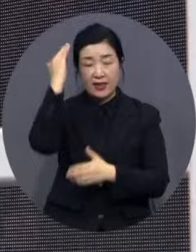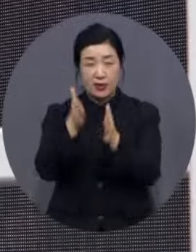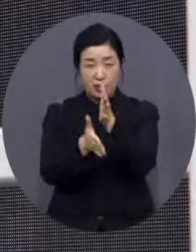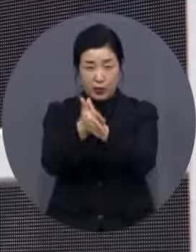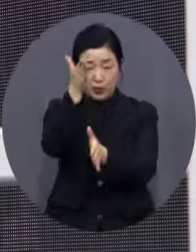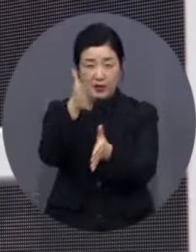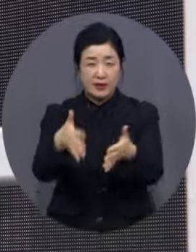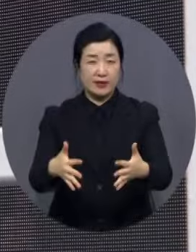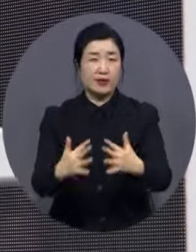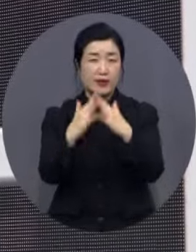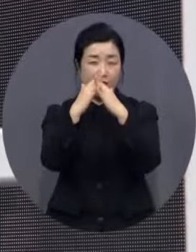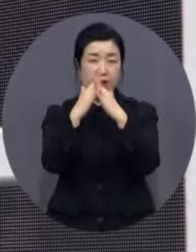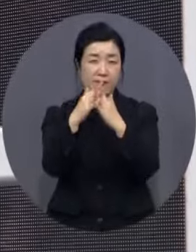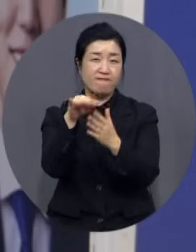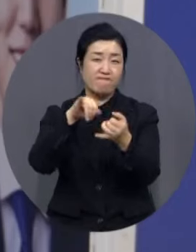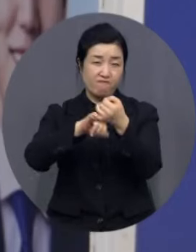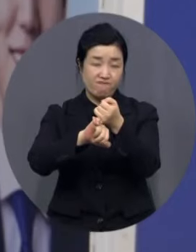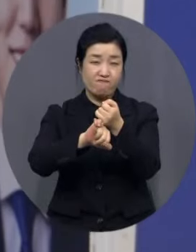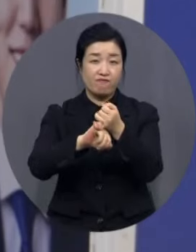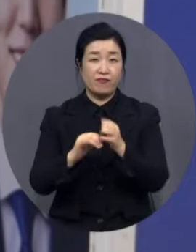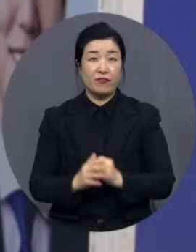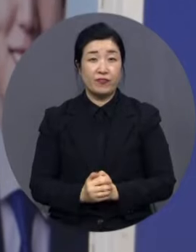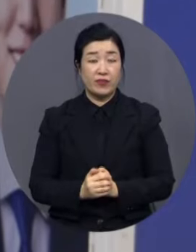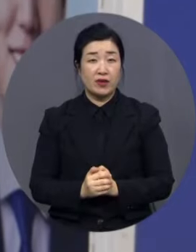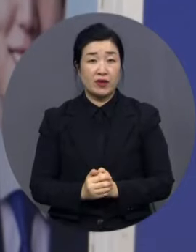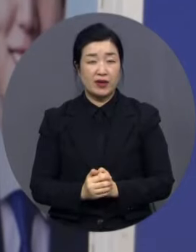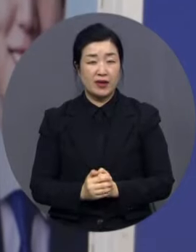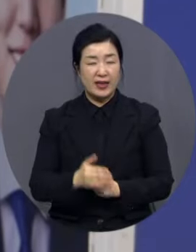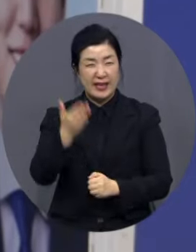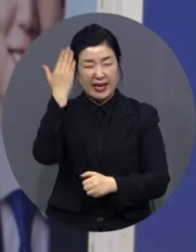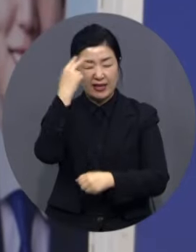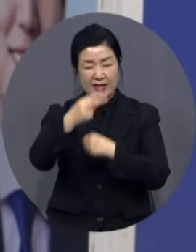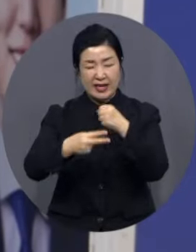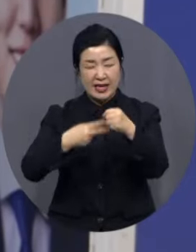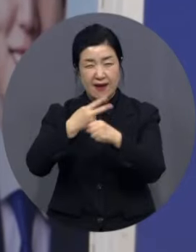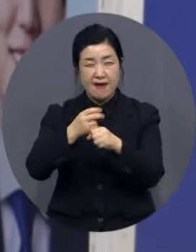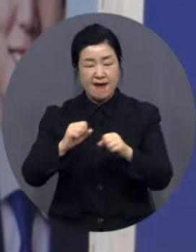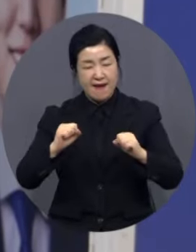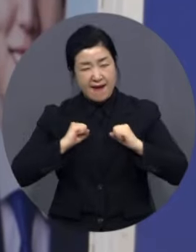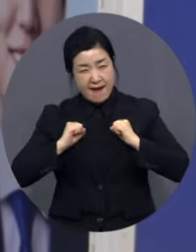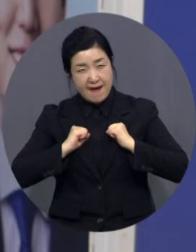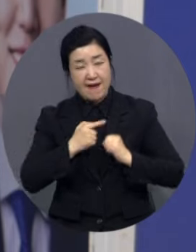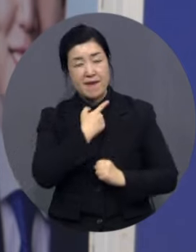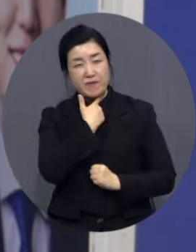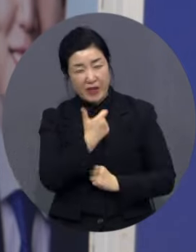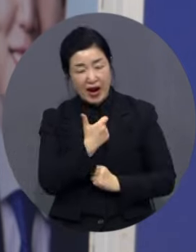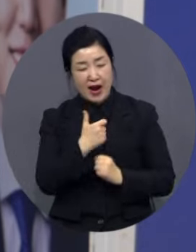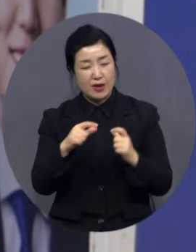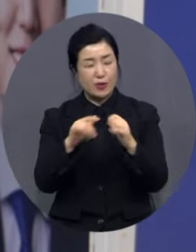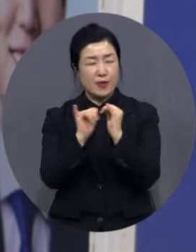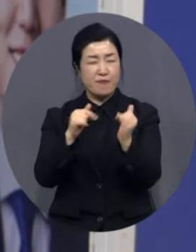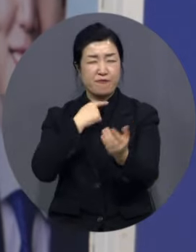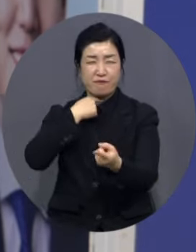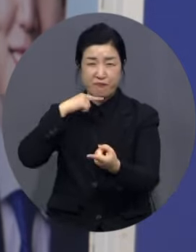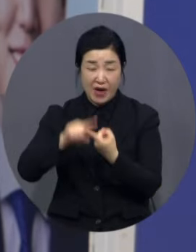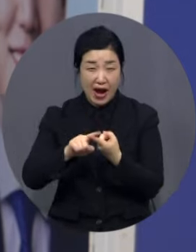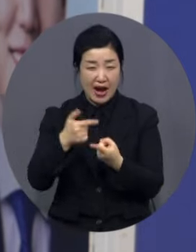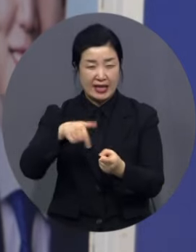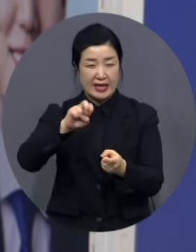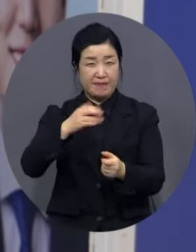조성을 약속했습니다 2년 동안 열심히 해온 모습 도민들께서 만족하신다면 저